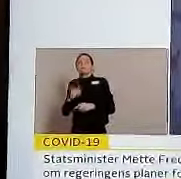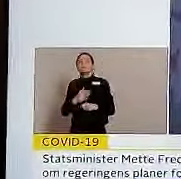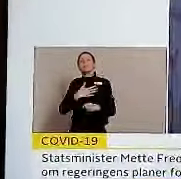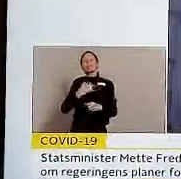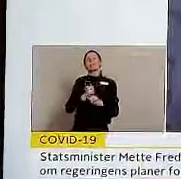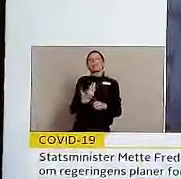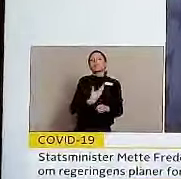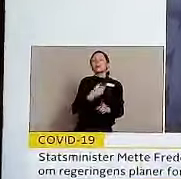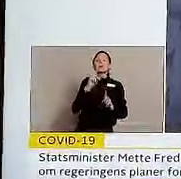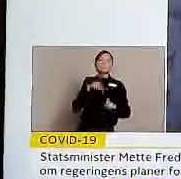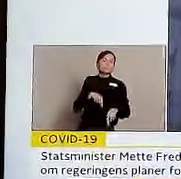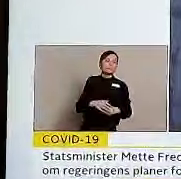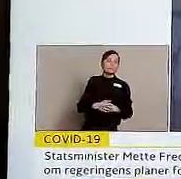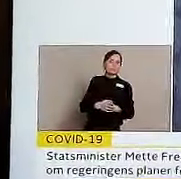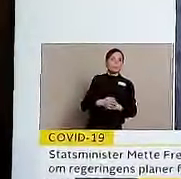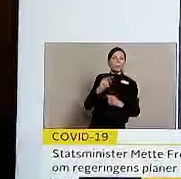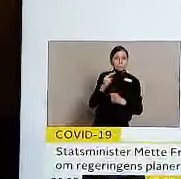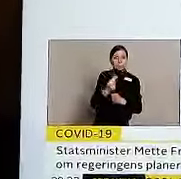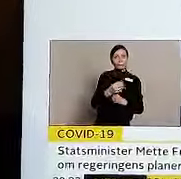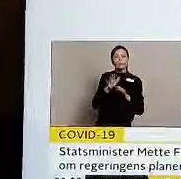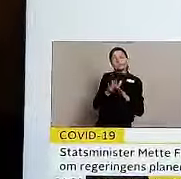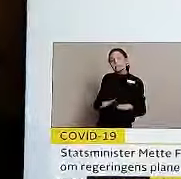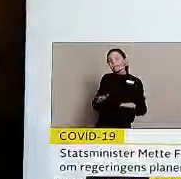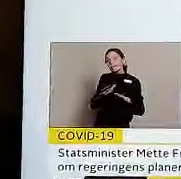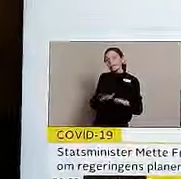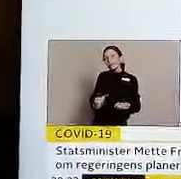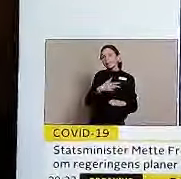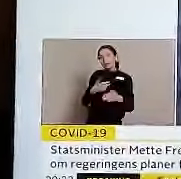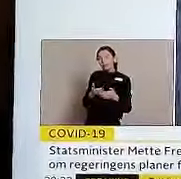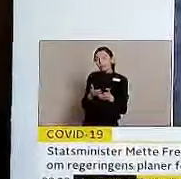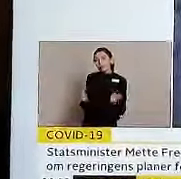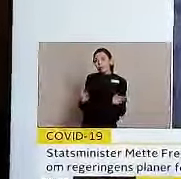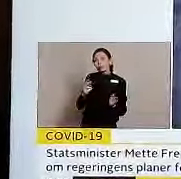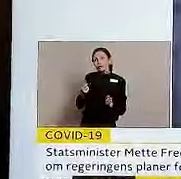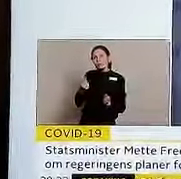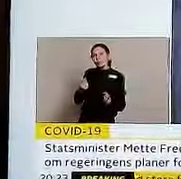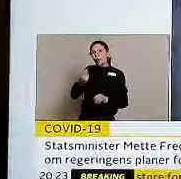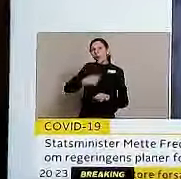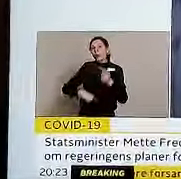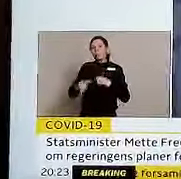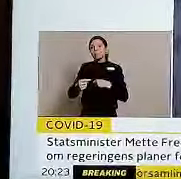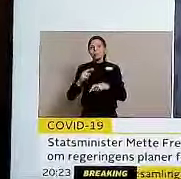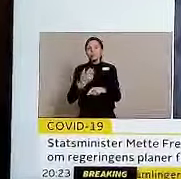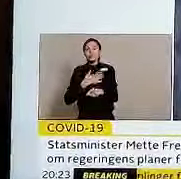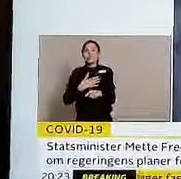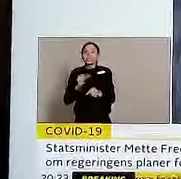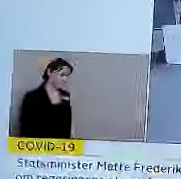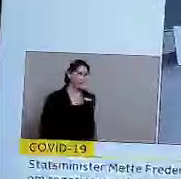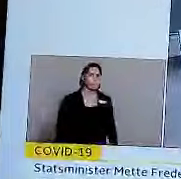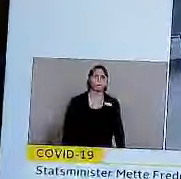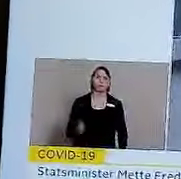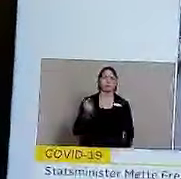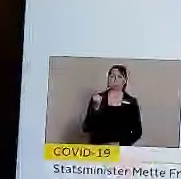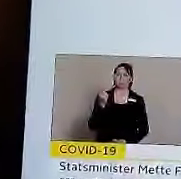stille og roligt åbne Danmark op, så er det omvendt. Så vil vi heller tage et skridt for kort end for